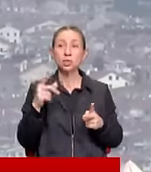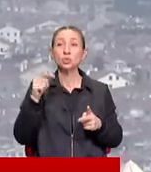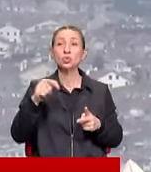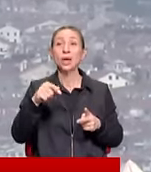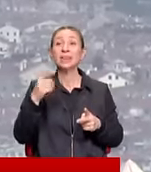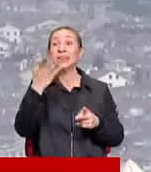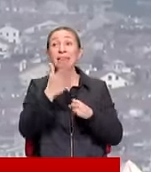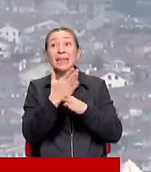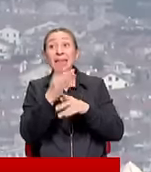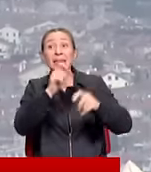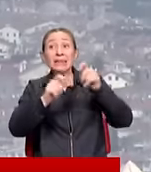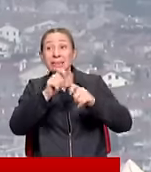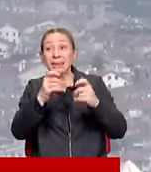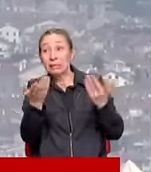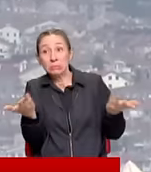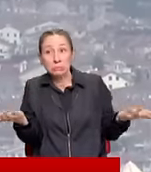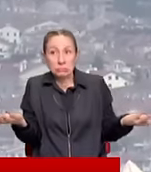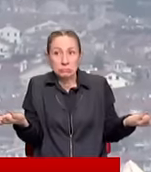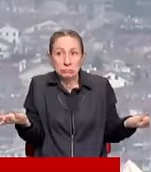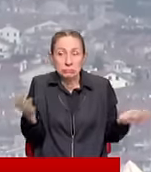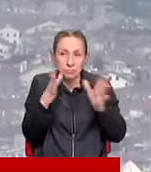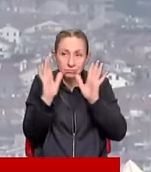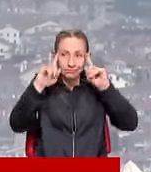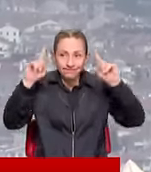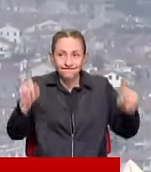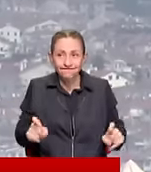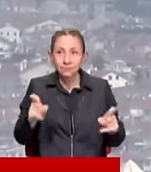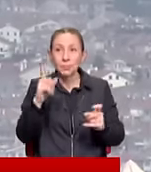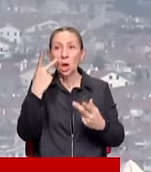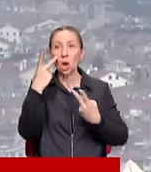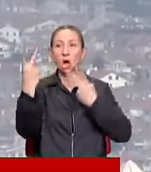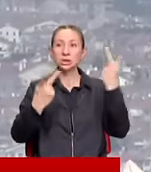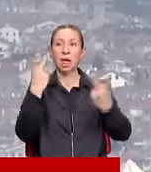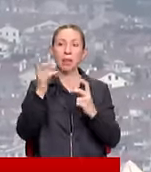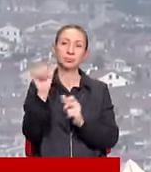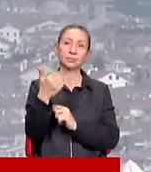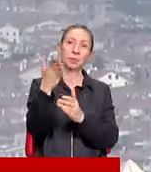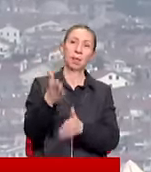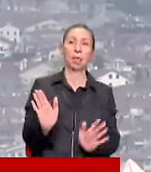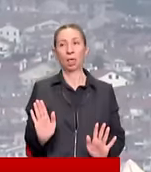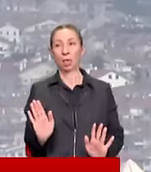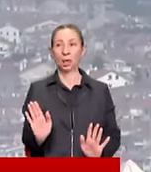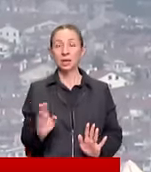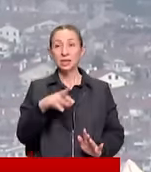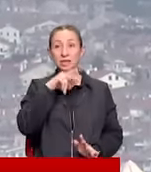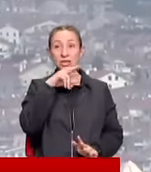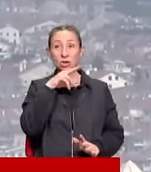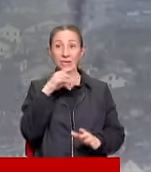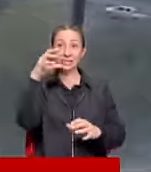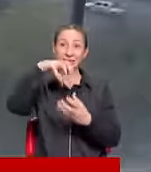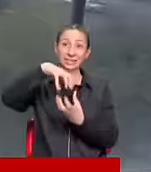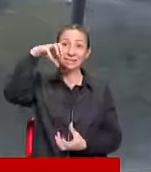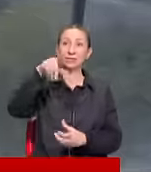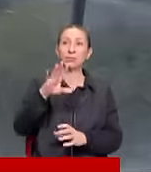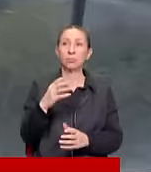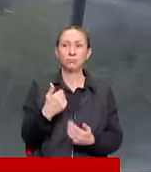ne amaçla kullanıldığı bile... Yani meçhul yani. Sadece bir görselliği olan bir şey. Keçiören'in sembolü olabilecek bir yapı değil midir